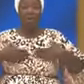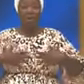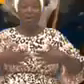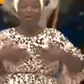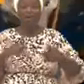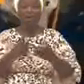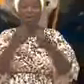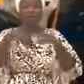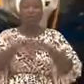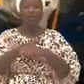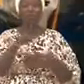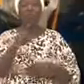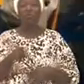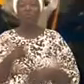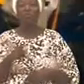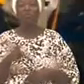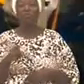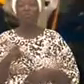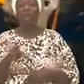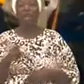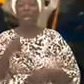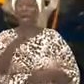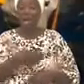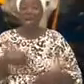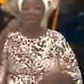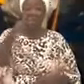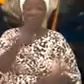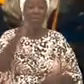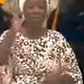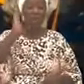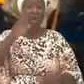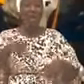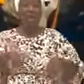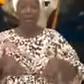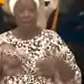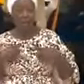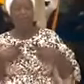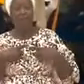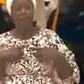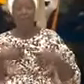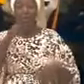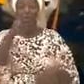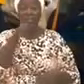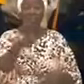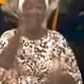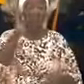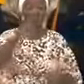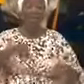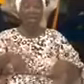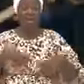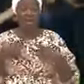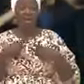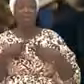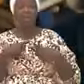vivrez et vous vivrez et vous vivez